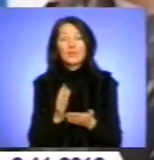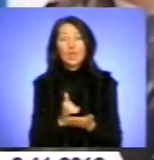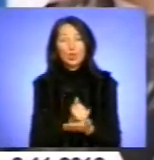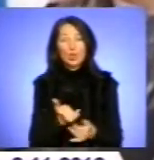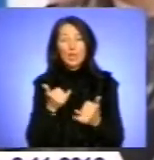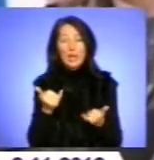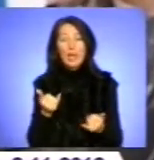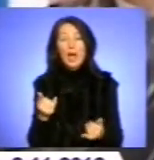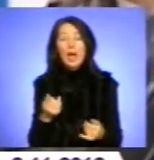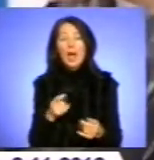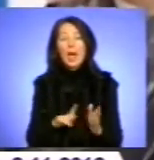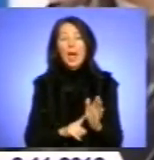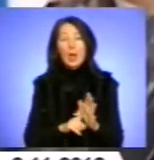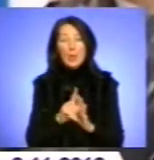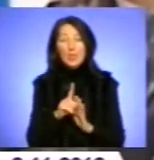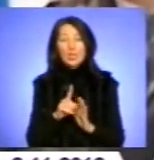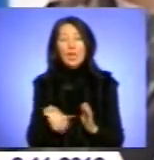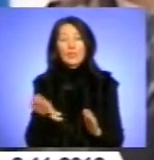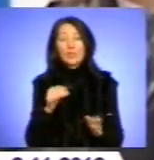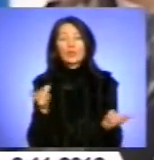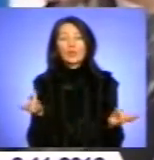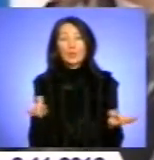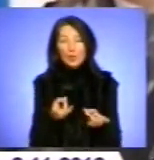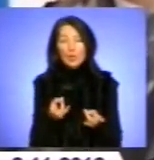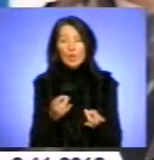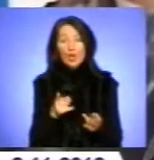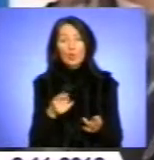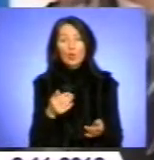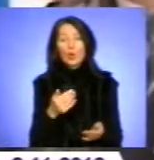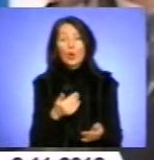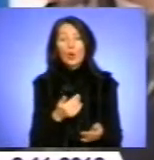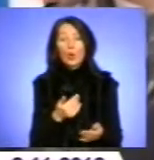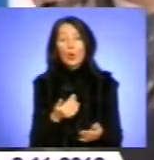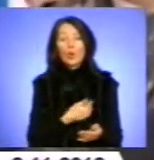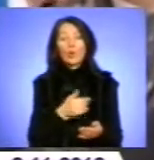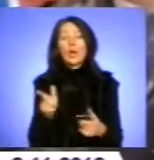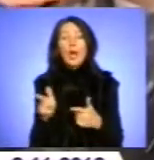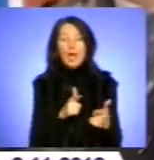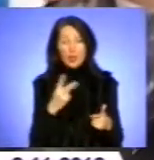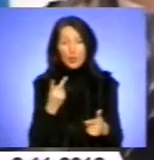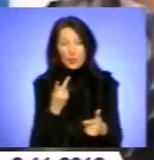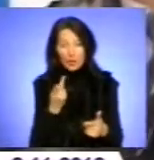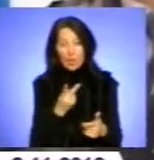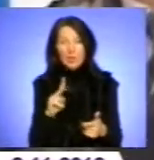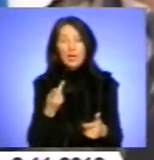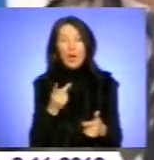прежде всего, спроса, потому что он готов в два раза больше строить, но кто возьмет, кто